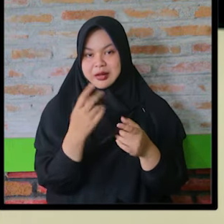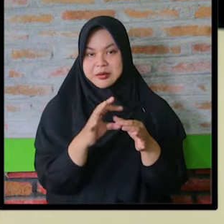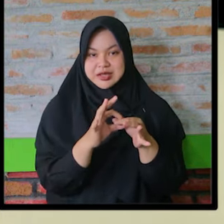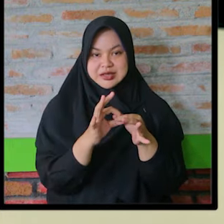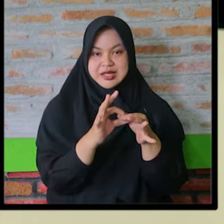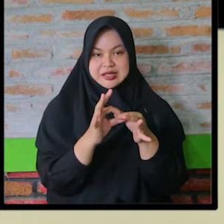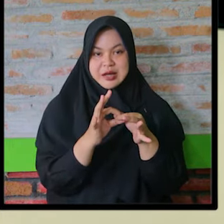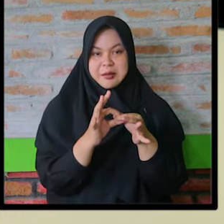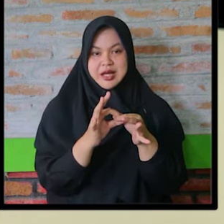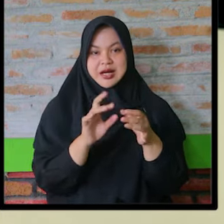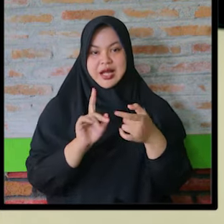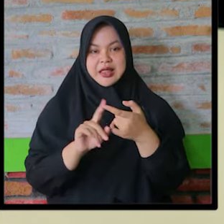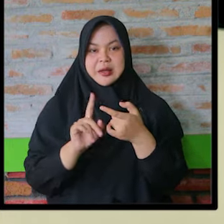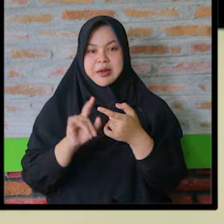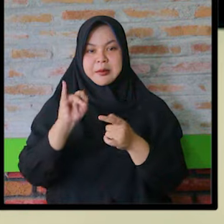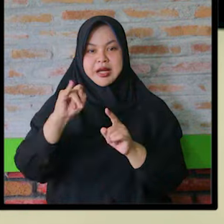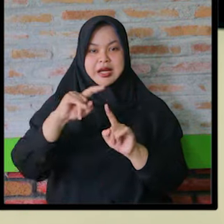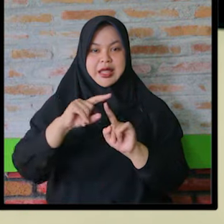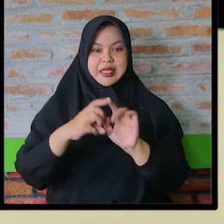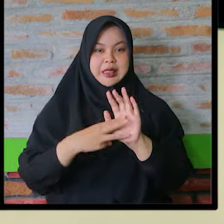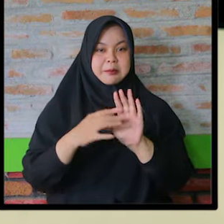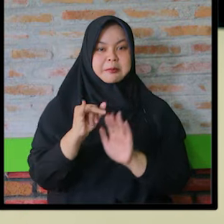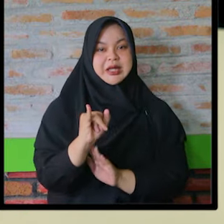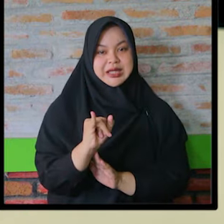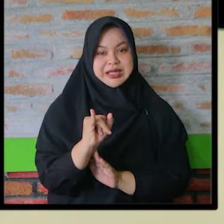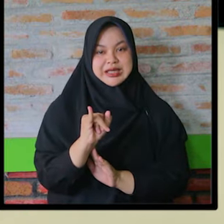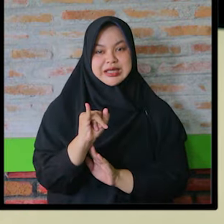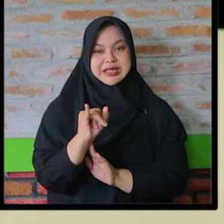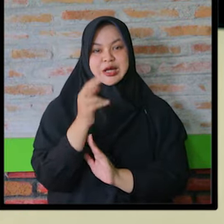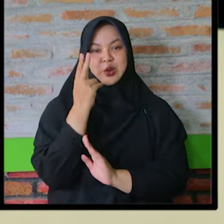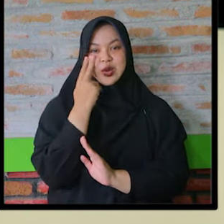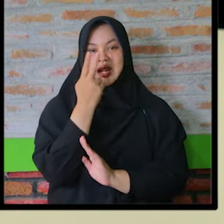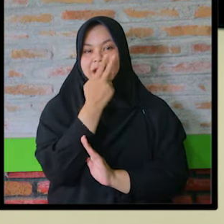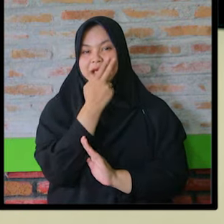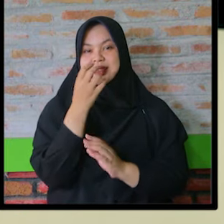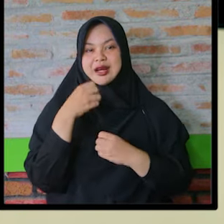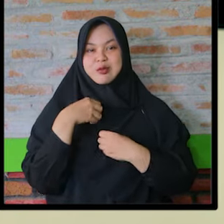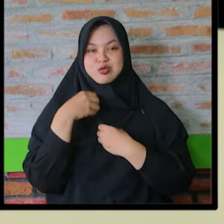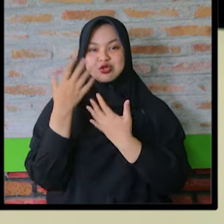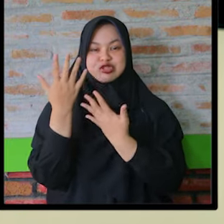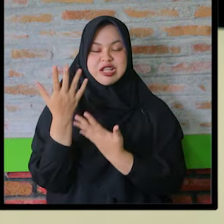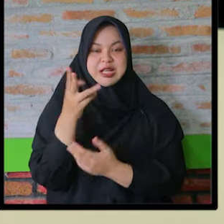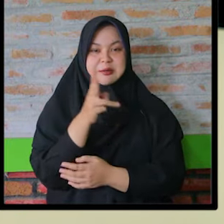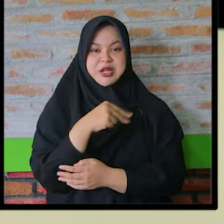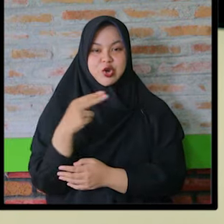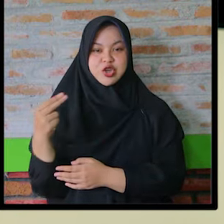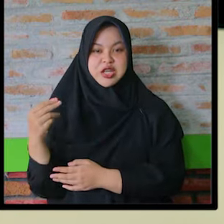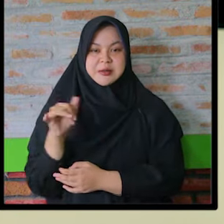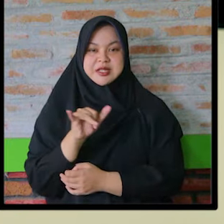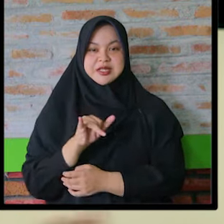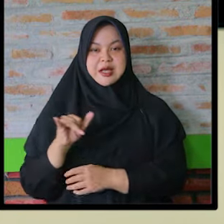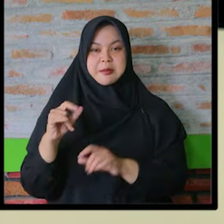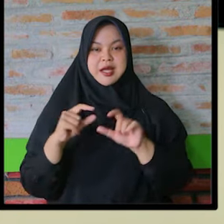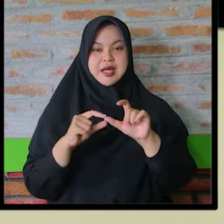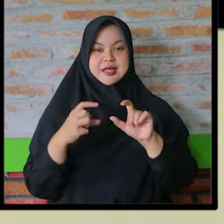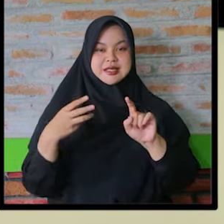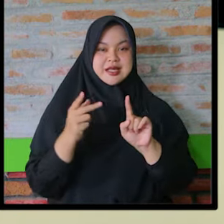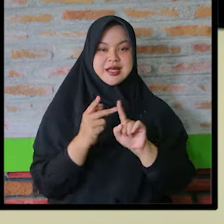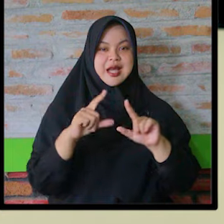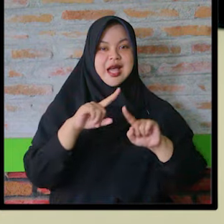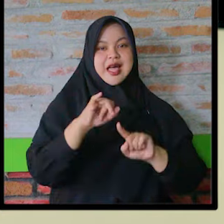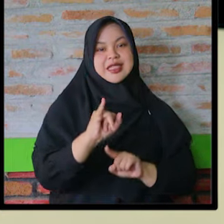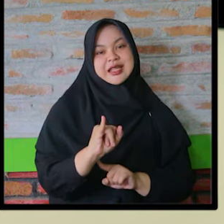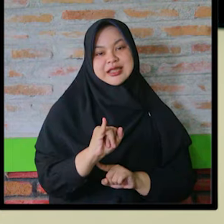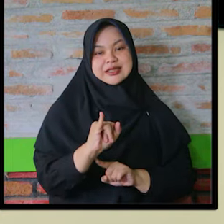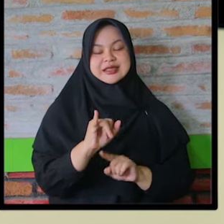dengan teman-teman itmi juga tuna netra muslim Indonesia dengan sehat juga di